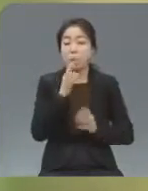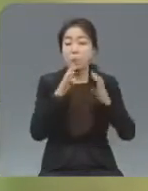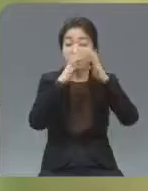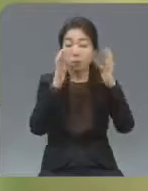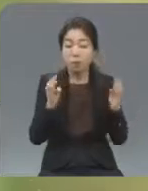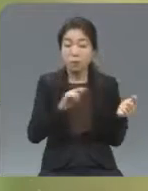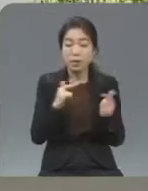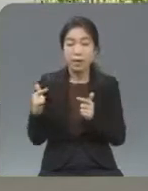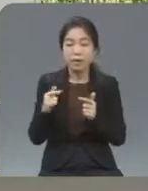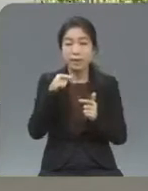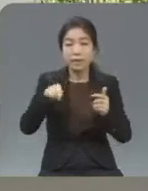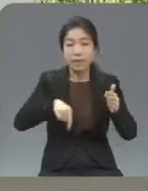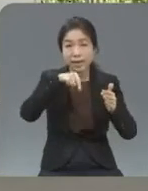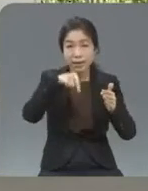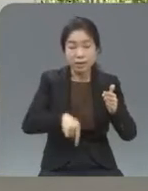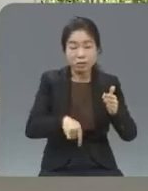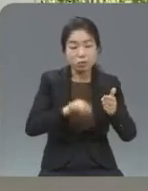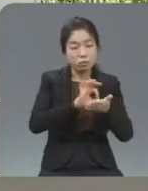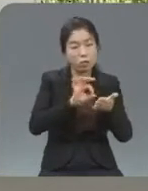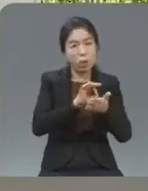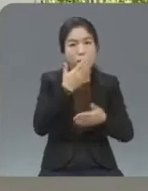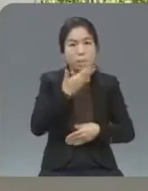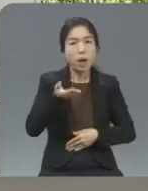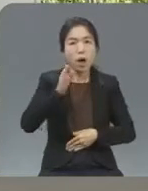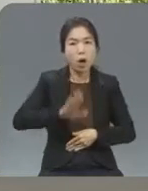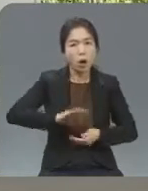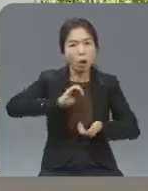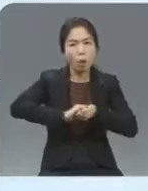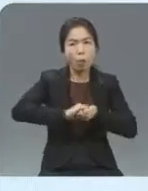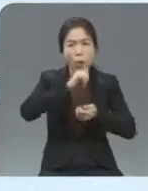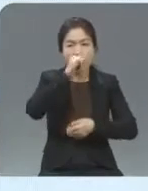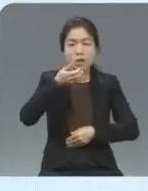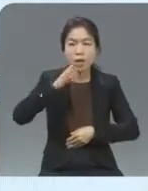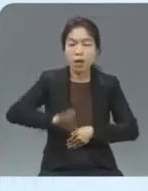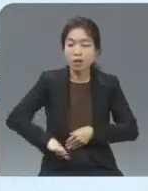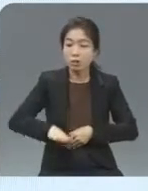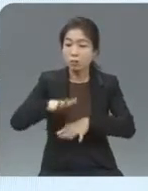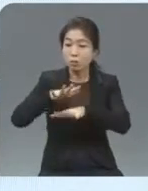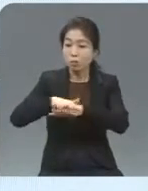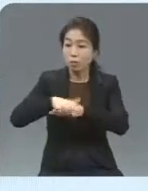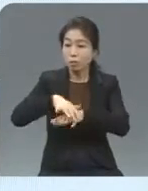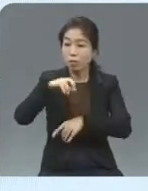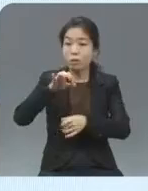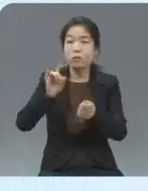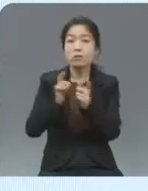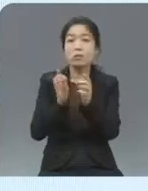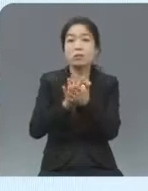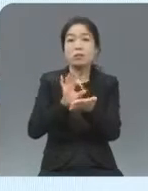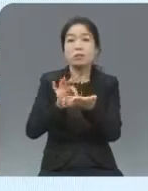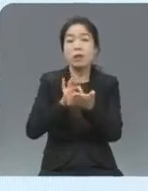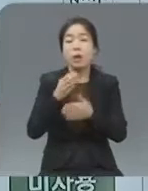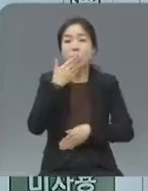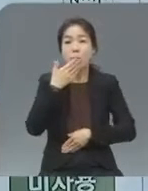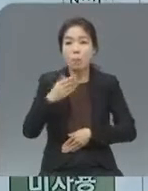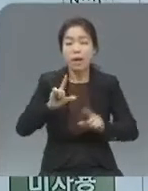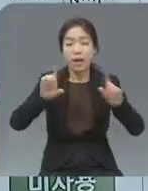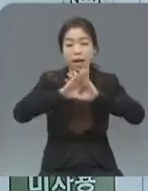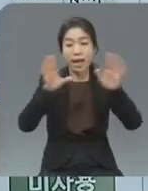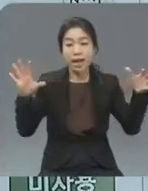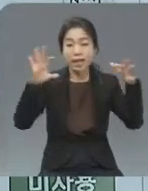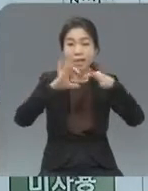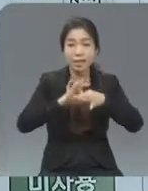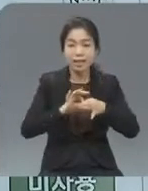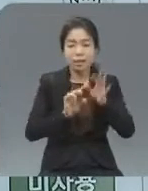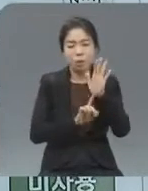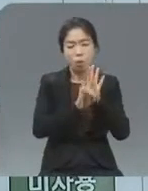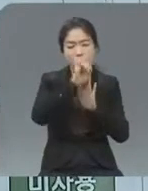등 시설 재배에서만 구현이 가능했던 디지털 농법을 노지에서 도입한 것으로 기상예보와 연동해